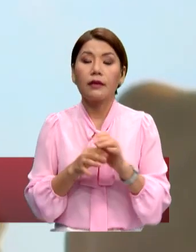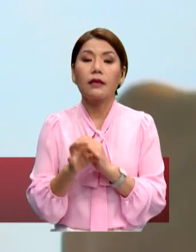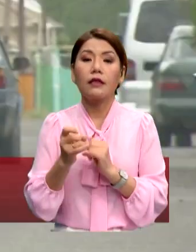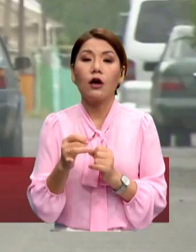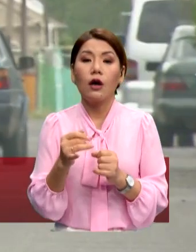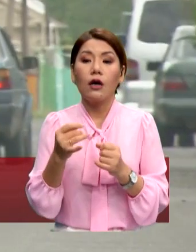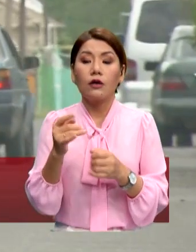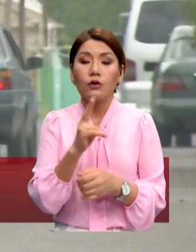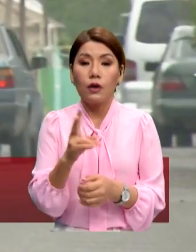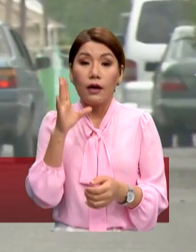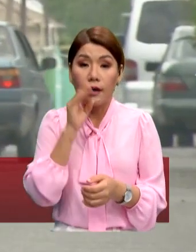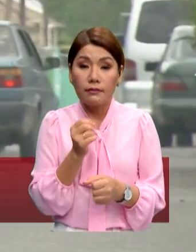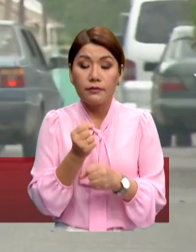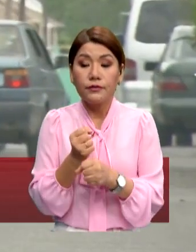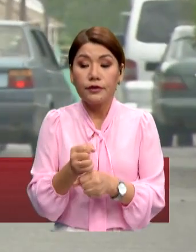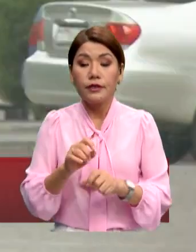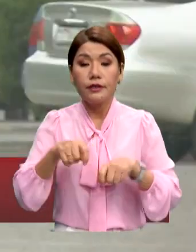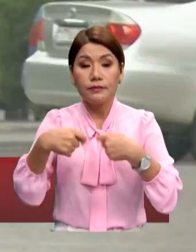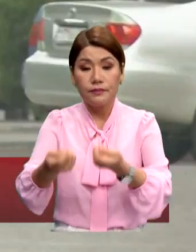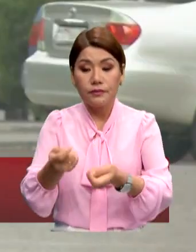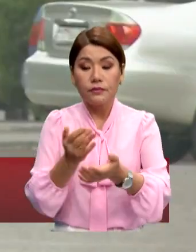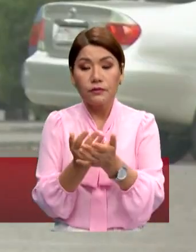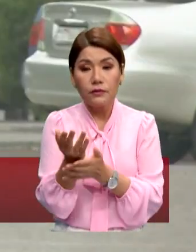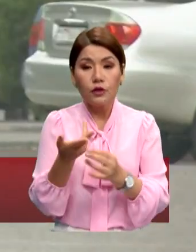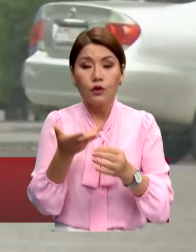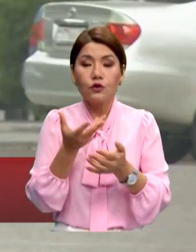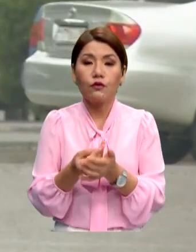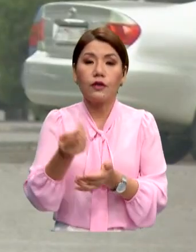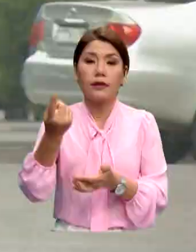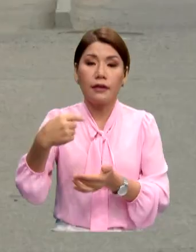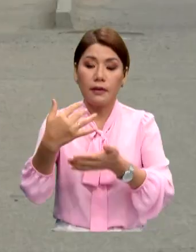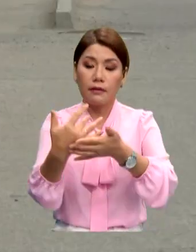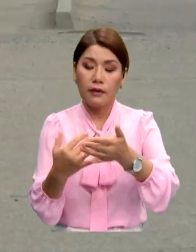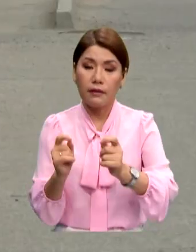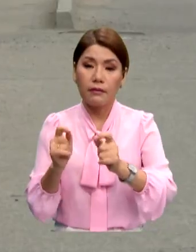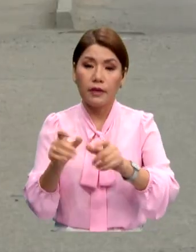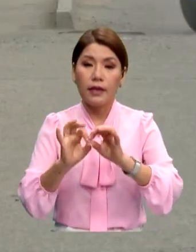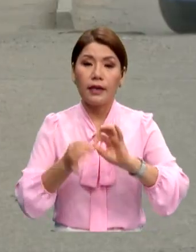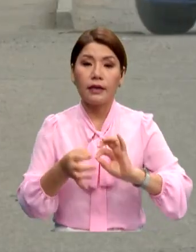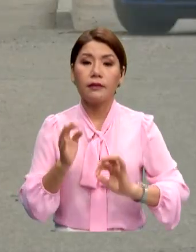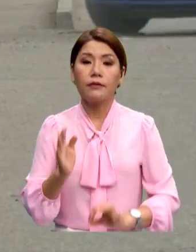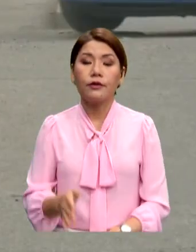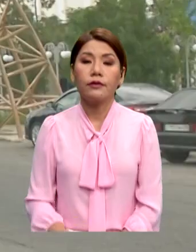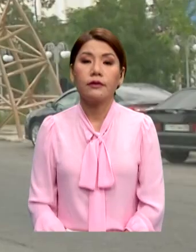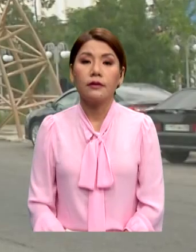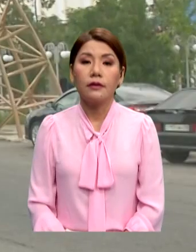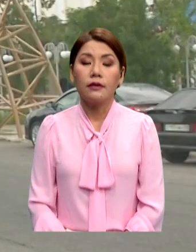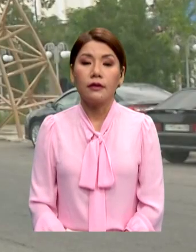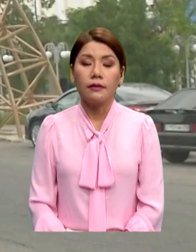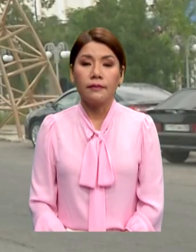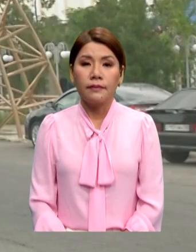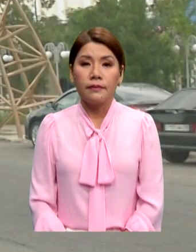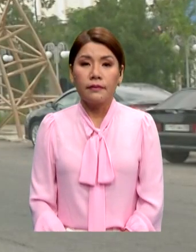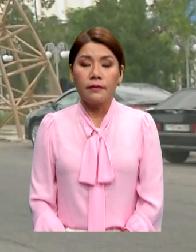другим добросовестным предпринимателям. К ним будут выставлены уже свои требования. Вера Шеллер, Жанболат Андабаев, телеканал